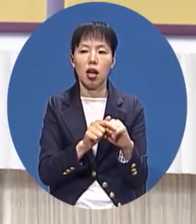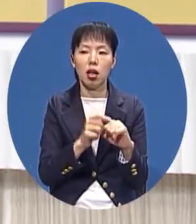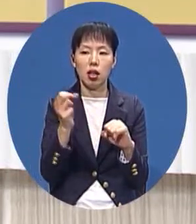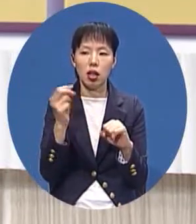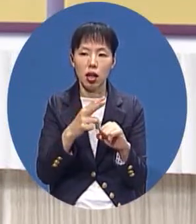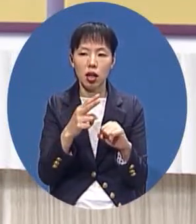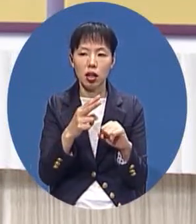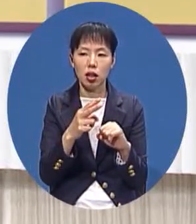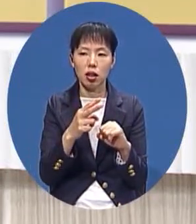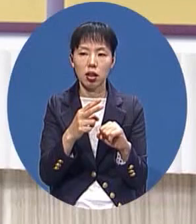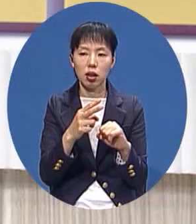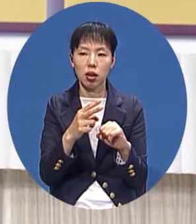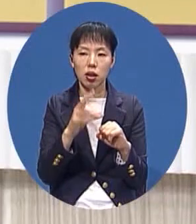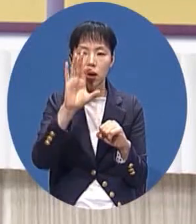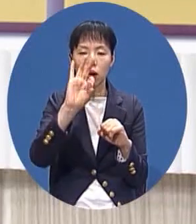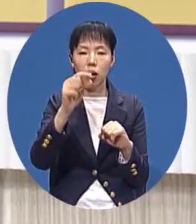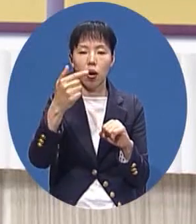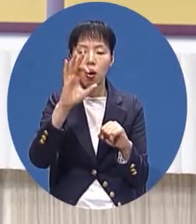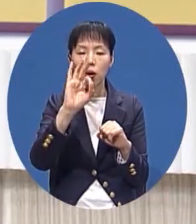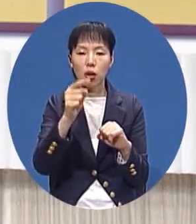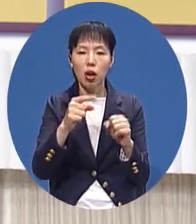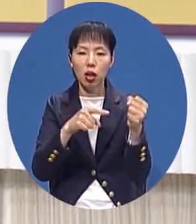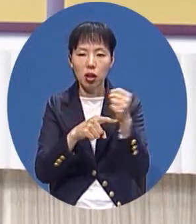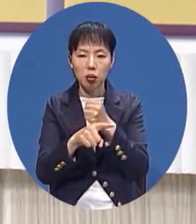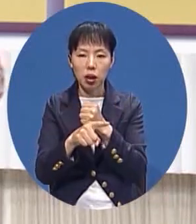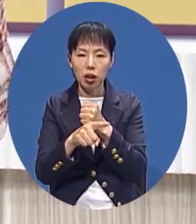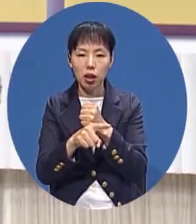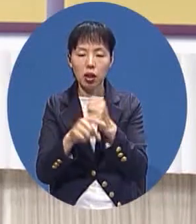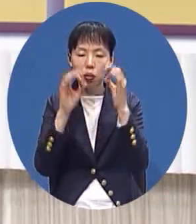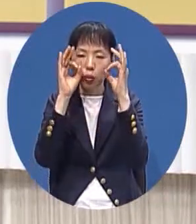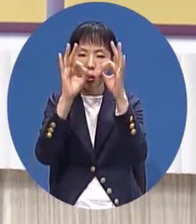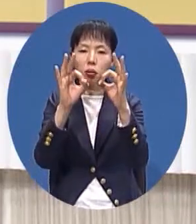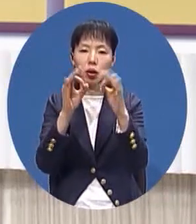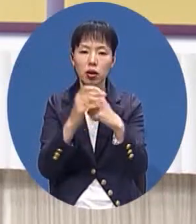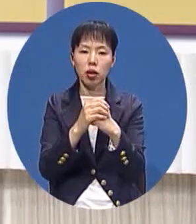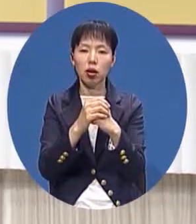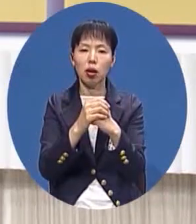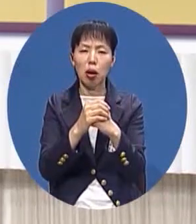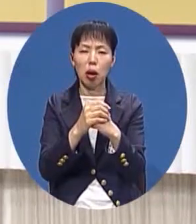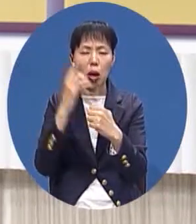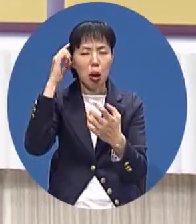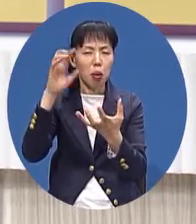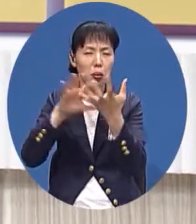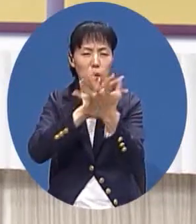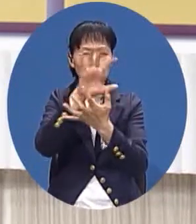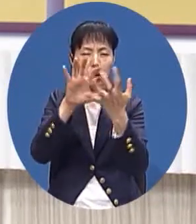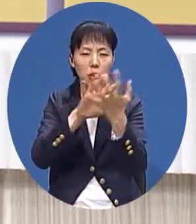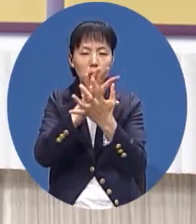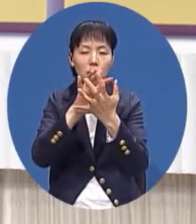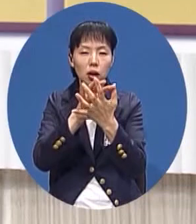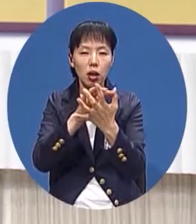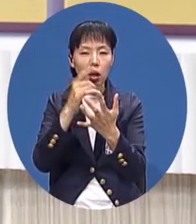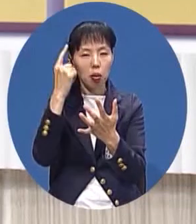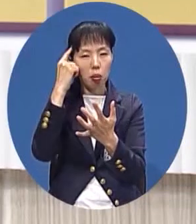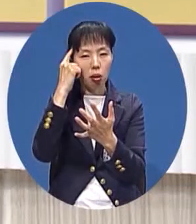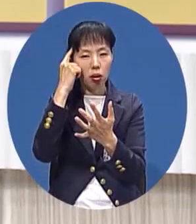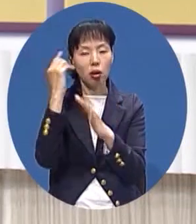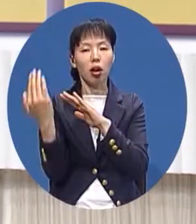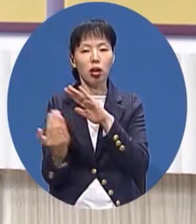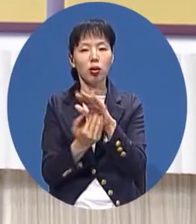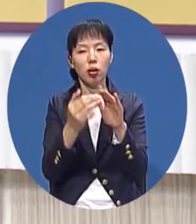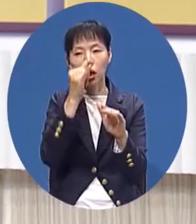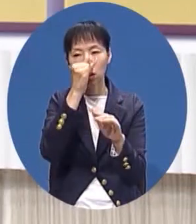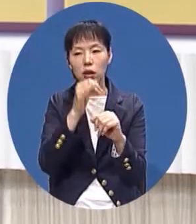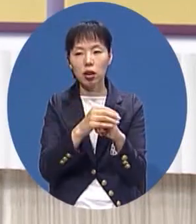또 언어 의미하고 합쳐갖고 이 글자를 보면서 이제 이렇게 쭉 굉장히 이제 복잡한 회로가 연결되어 있거든요. 근데 지금 이제